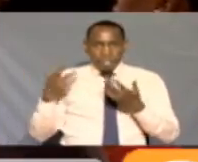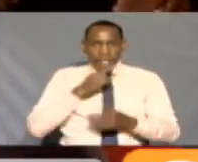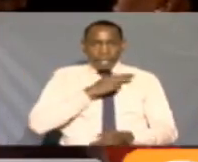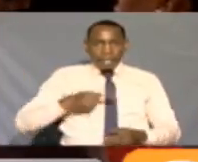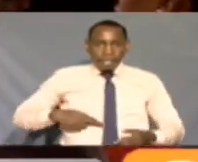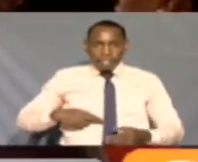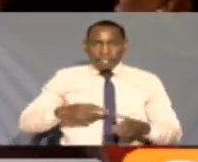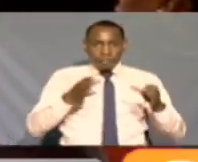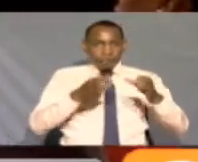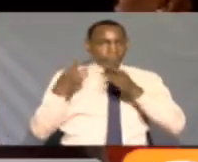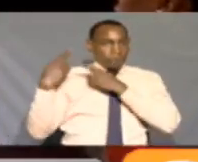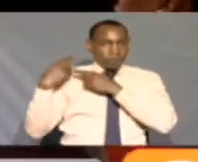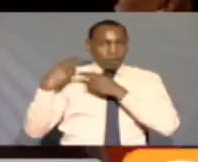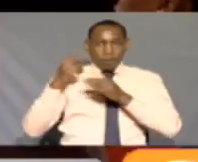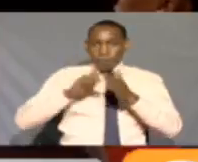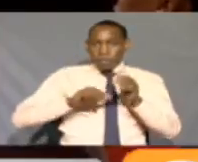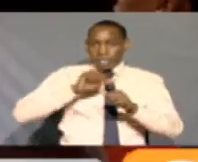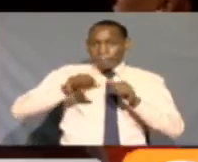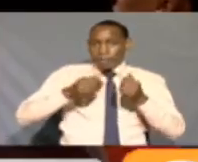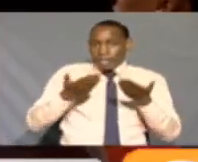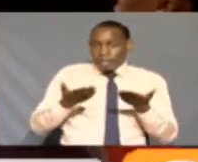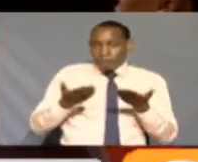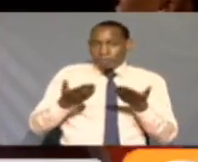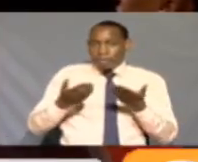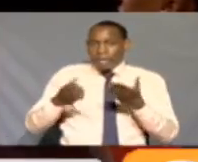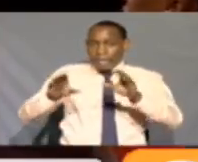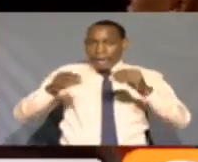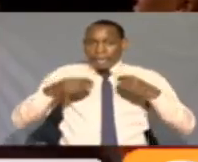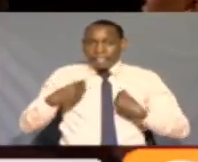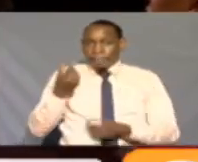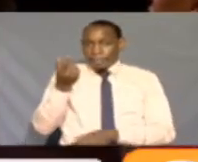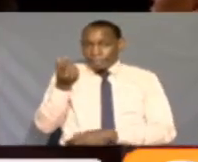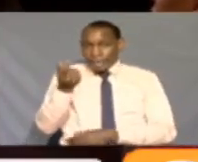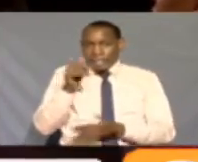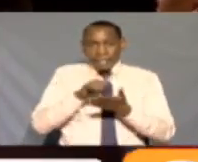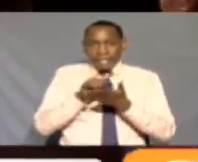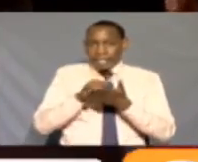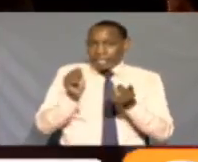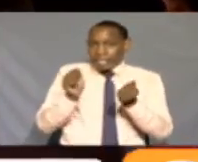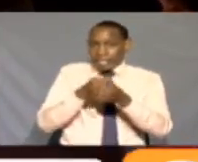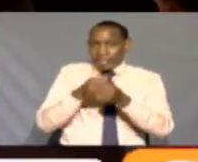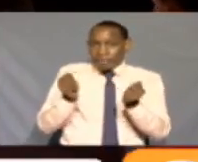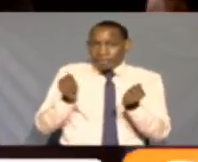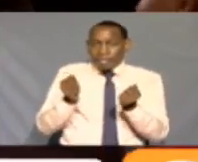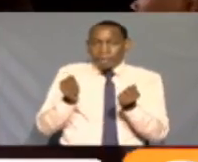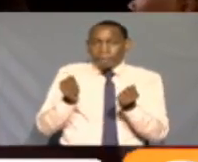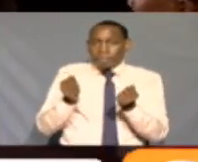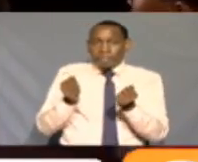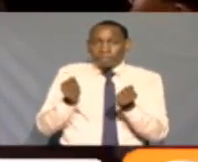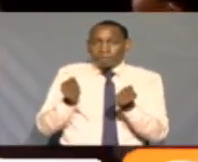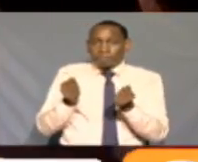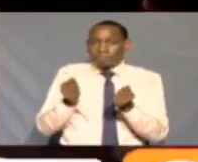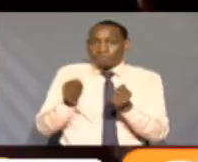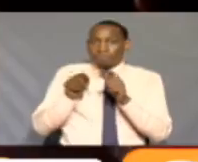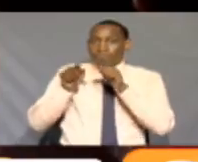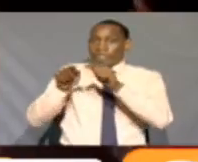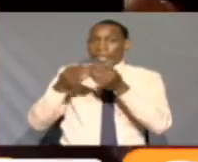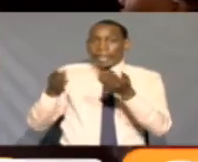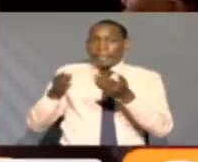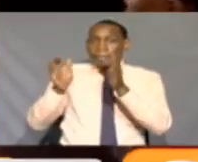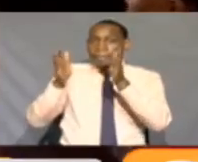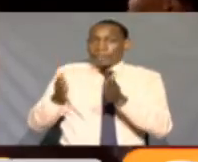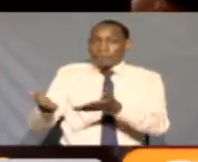ya kidini kuhusiana na jinsi wanavyopokea pesa ambazo wanasema hawawezi kumhukumu yoyote ambaye analeta